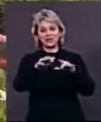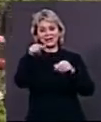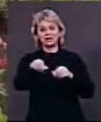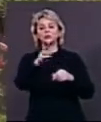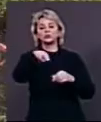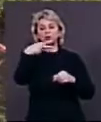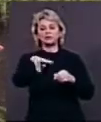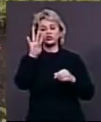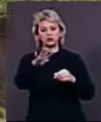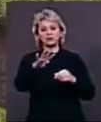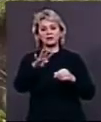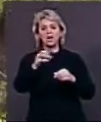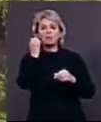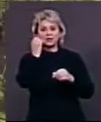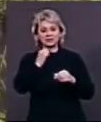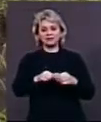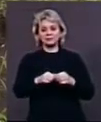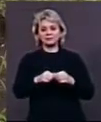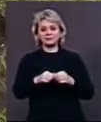Валентина Малощицкая, Дон-24, Москва.